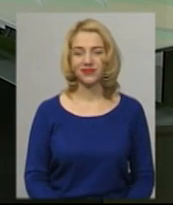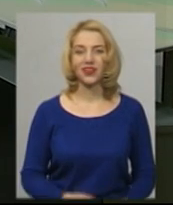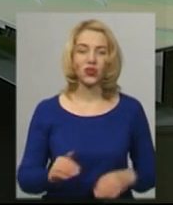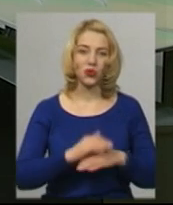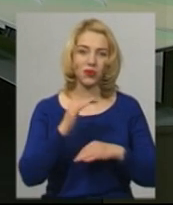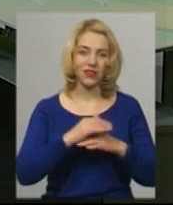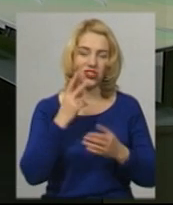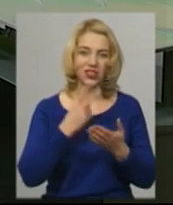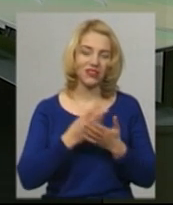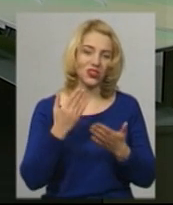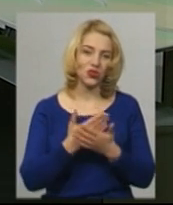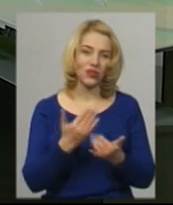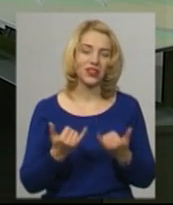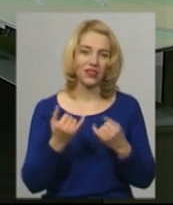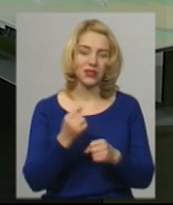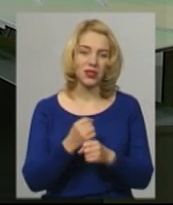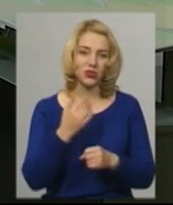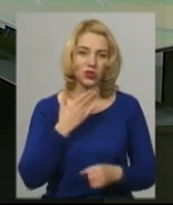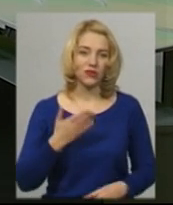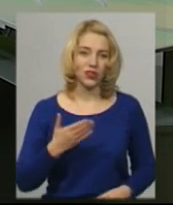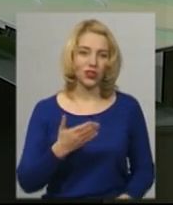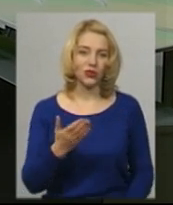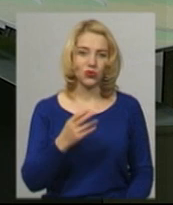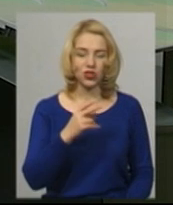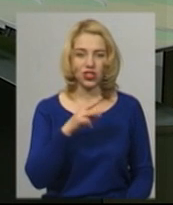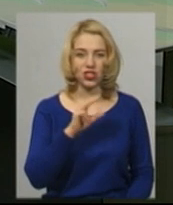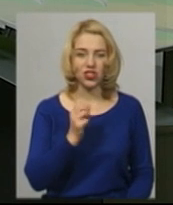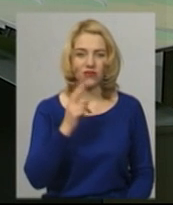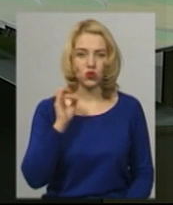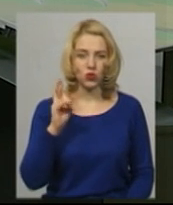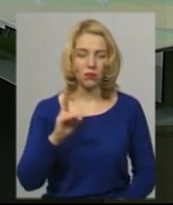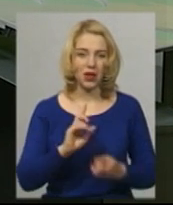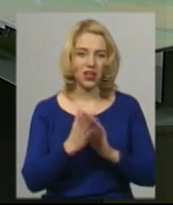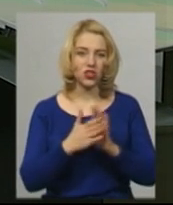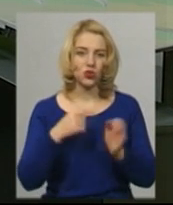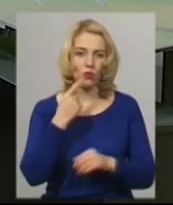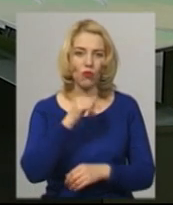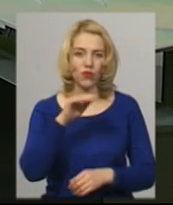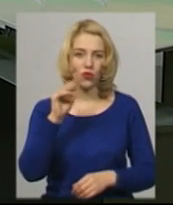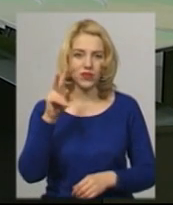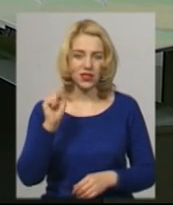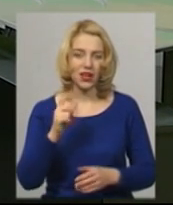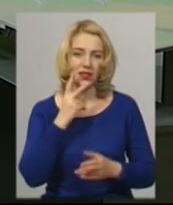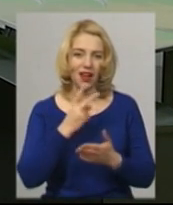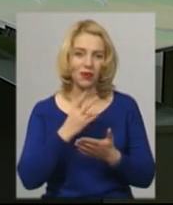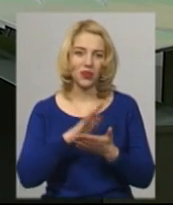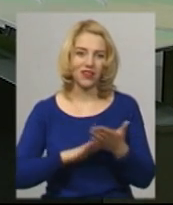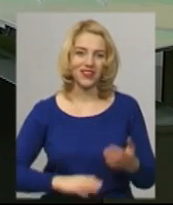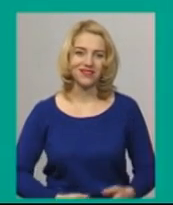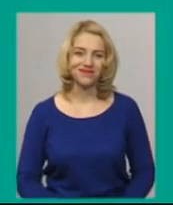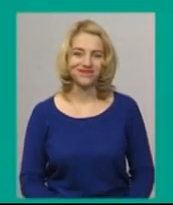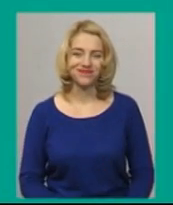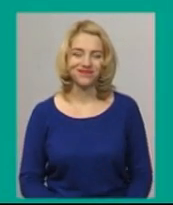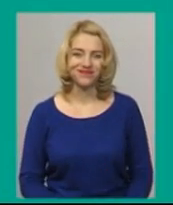Доброго вечора. Ви дивитесь новини. У студії для вас працює ведуча Катерина Шевчук. На жесту мову перекладає Оксана Фіновська. Далі ви побачите.